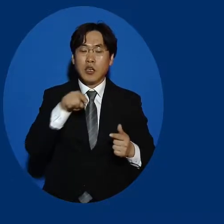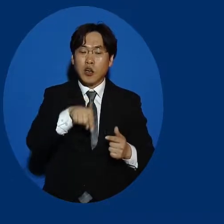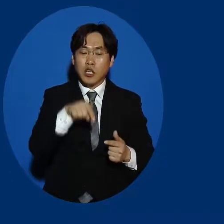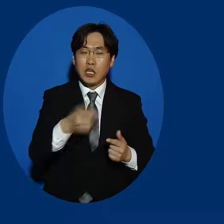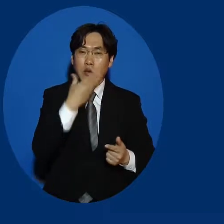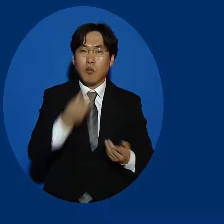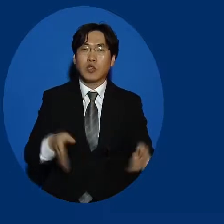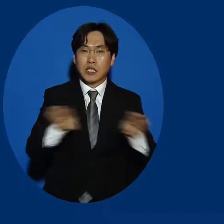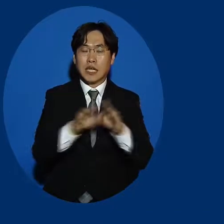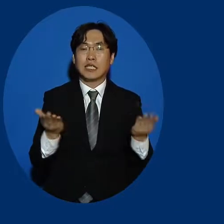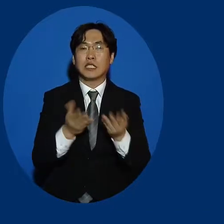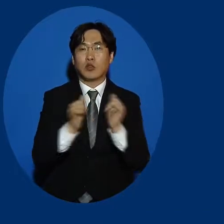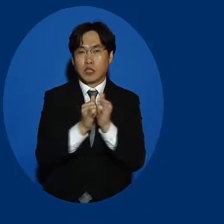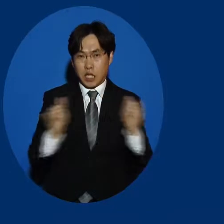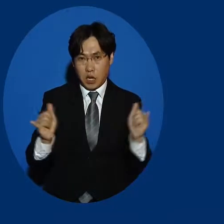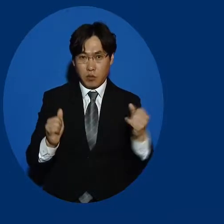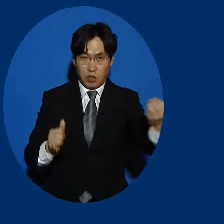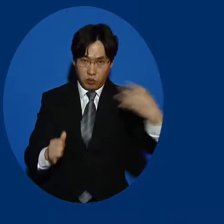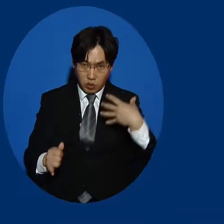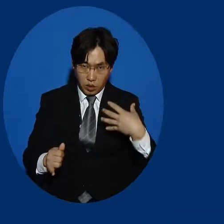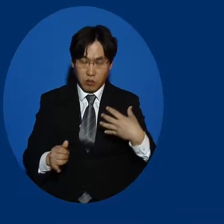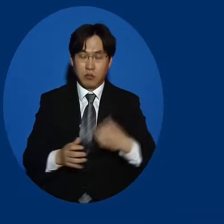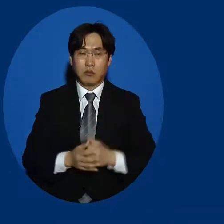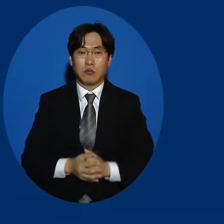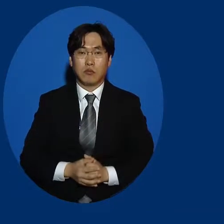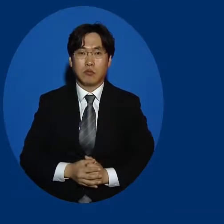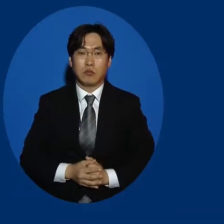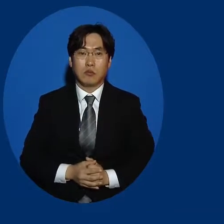복지관의 직원입니다. 라고 답하시더군요.